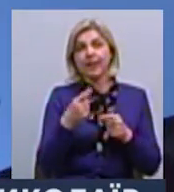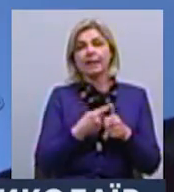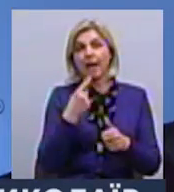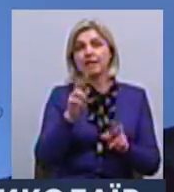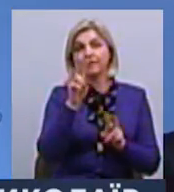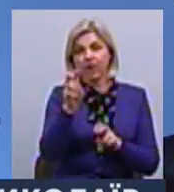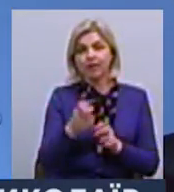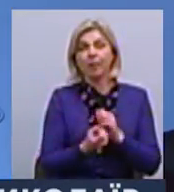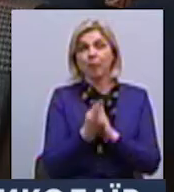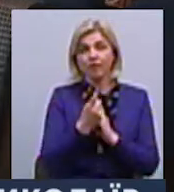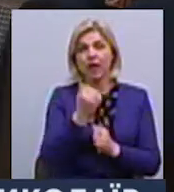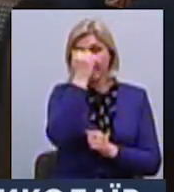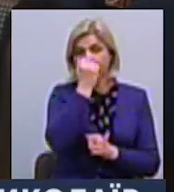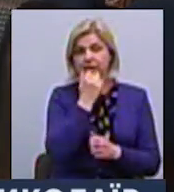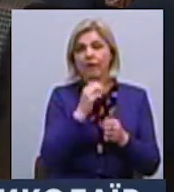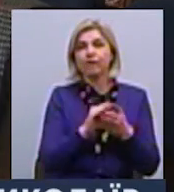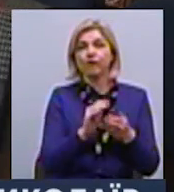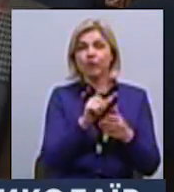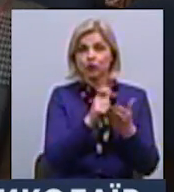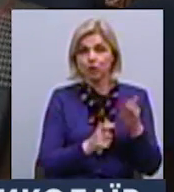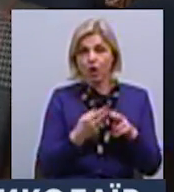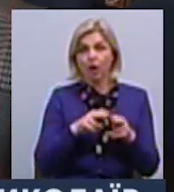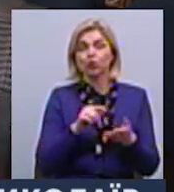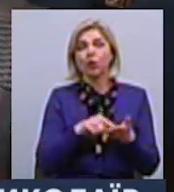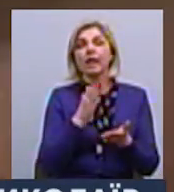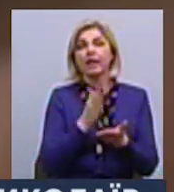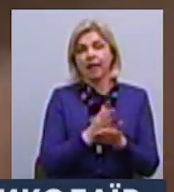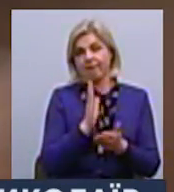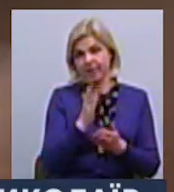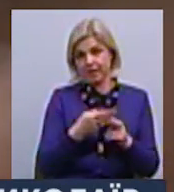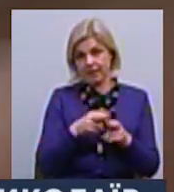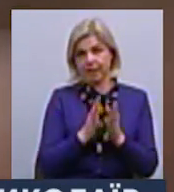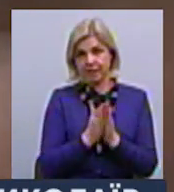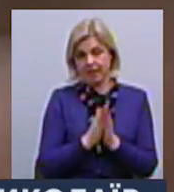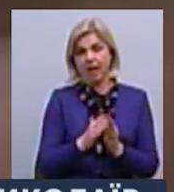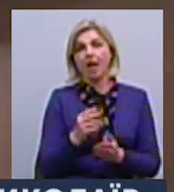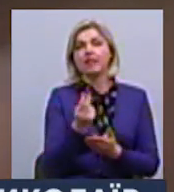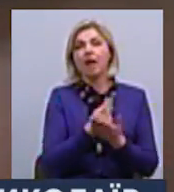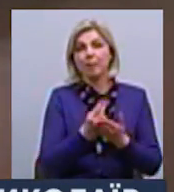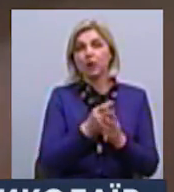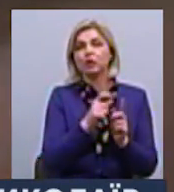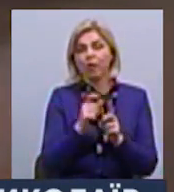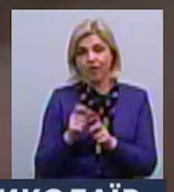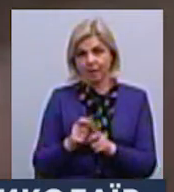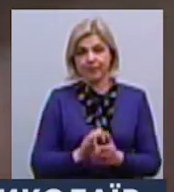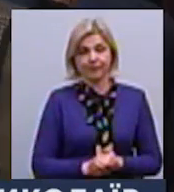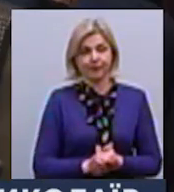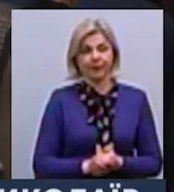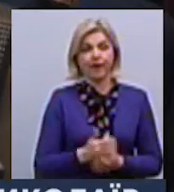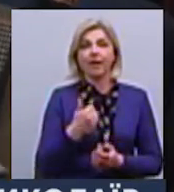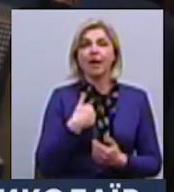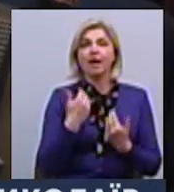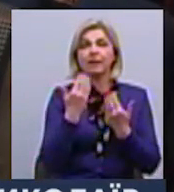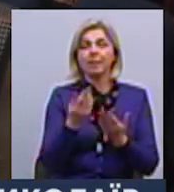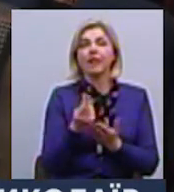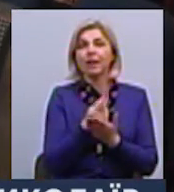віршу, котрий є у цій книзі. Він називається «Намалюй словами». Я тебе нарисую словами, а в глазах